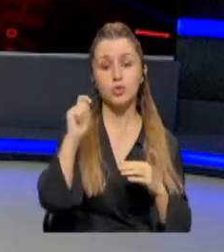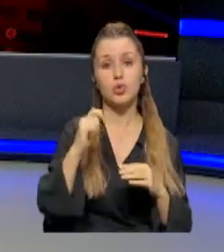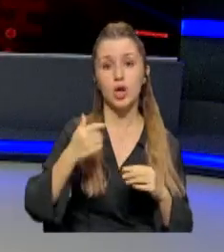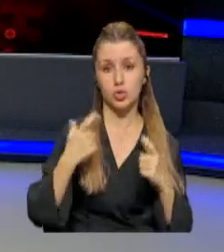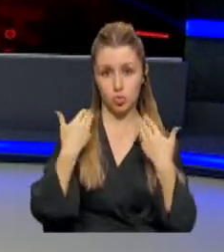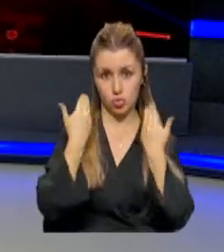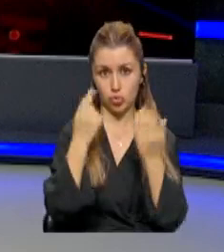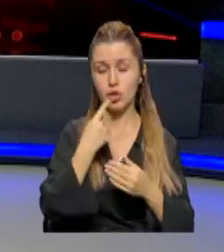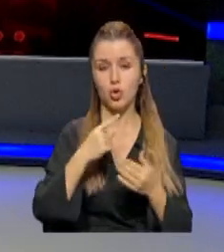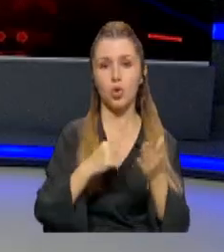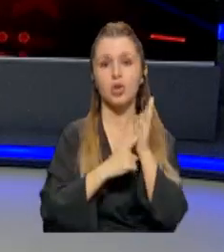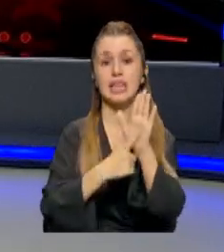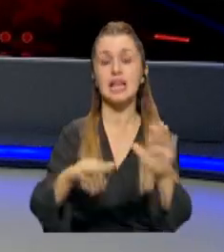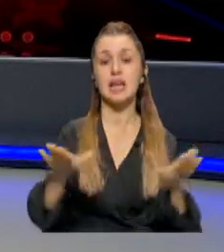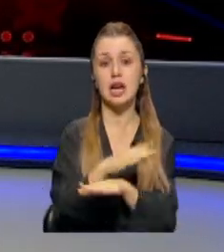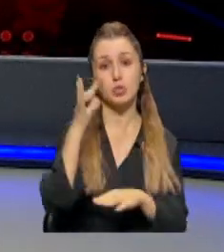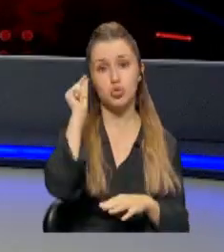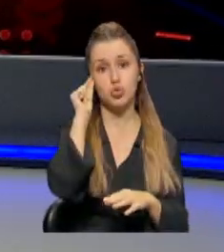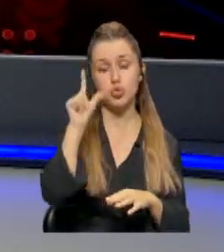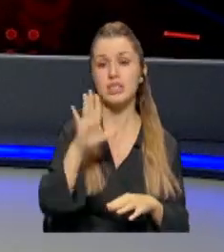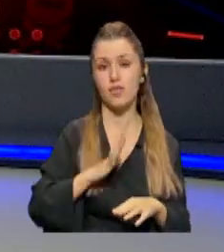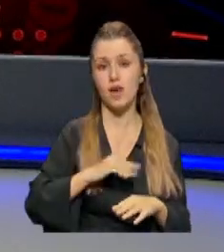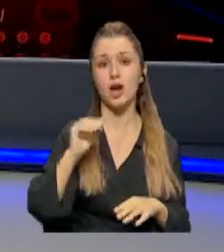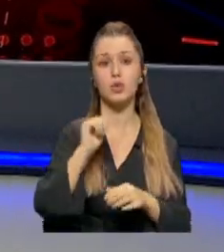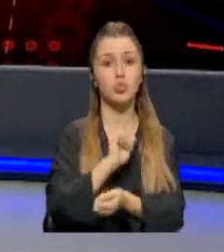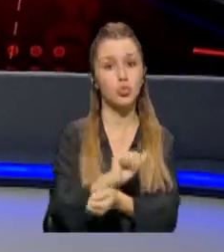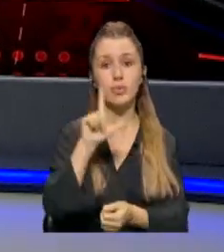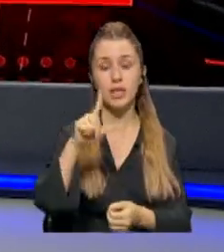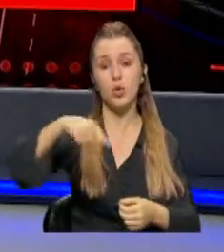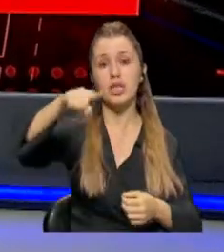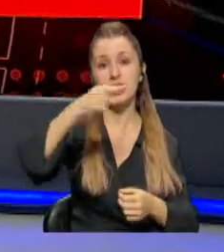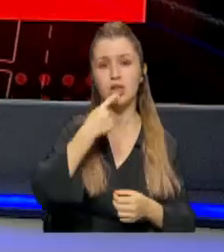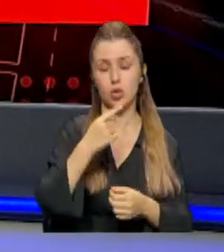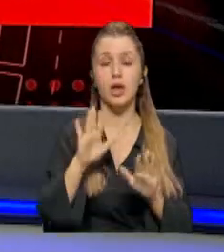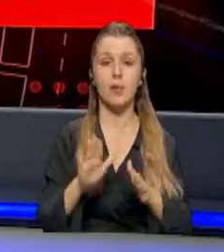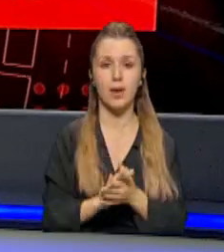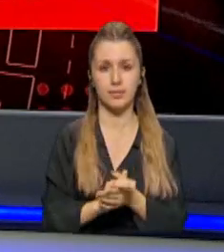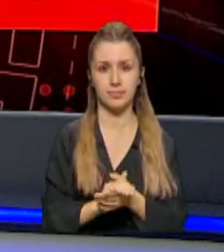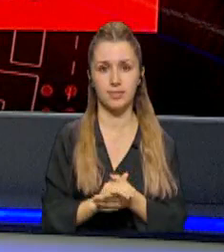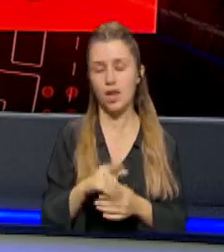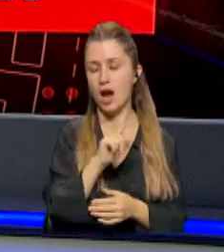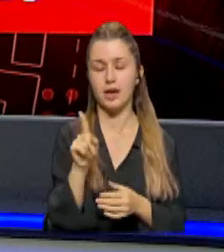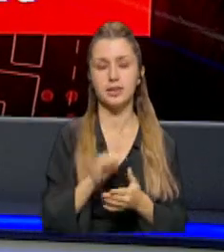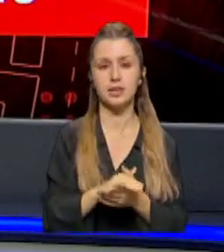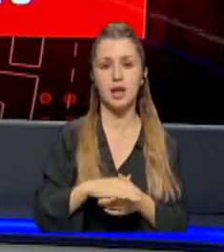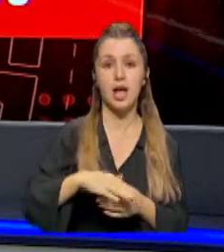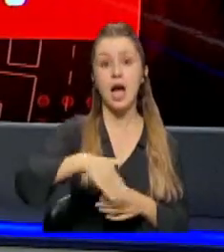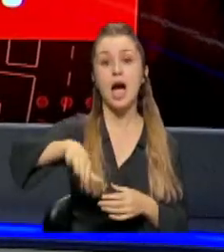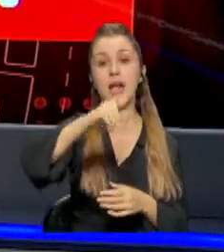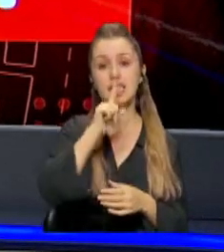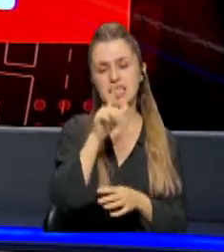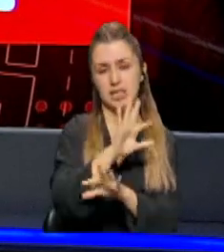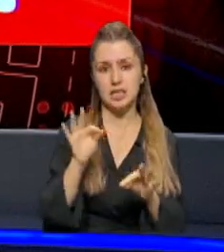diyor ki delil karartma şüphesi var bunların. Tutuklanması gerekiyor o insanların diyorlar ama hayır. Herkes